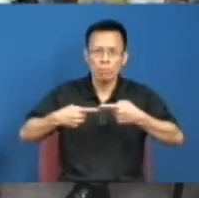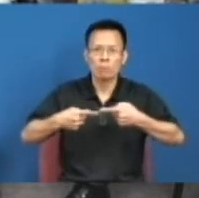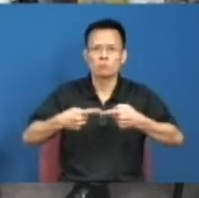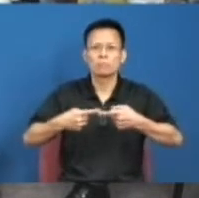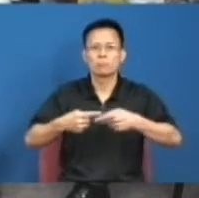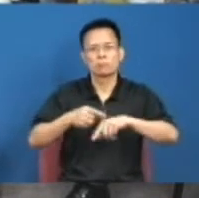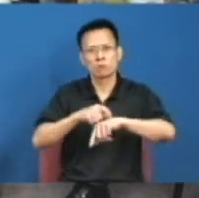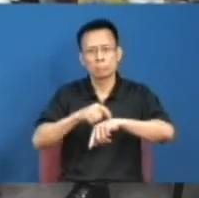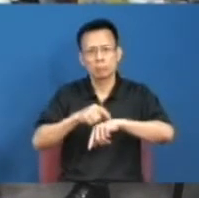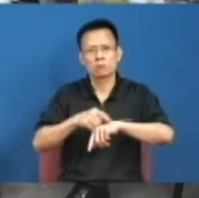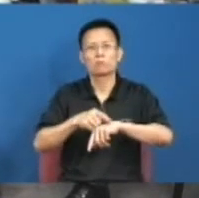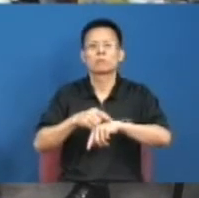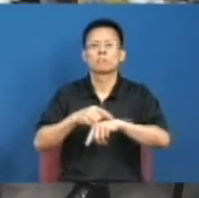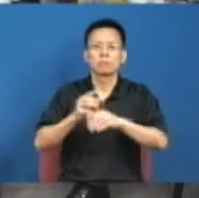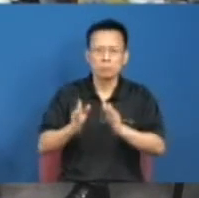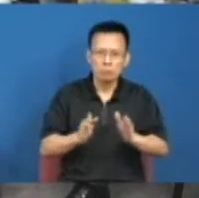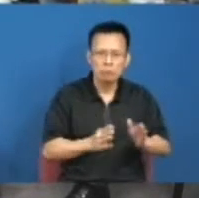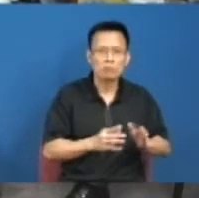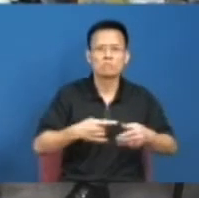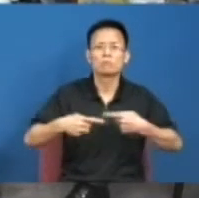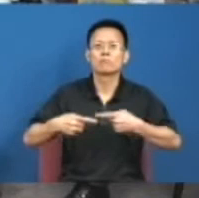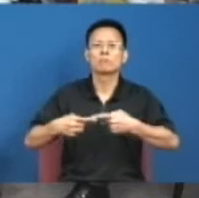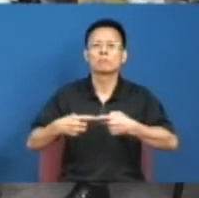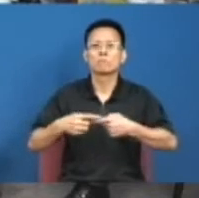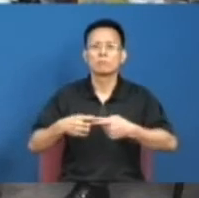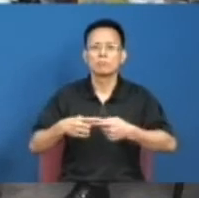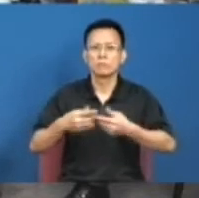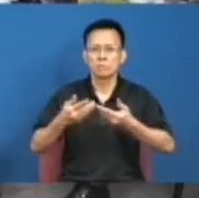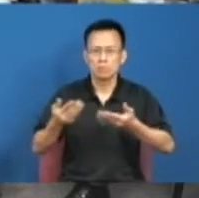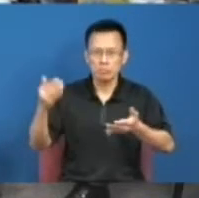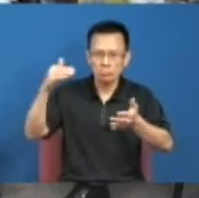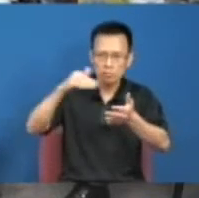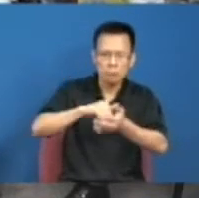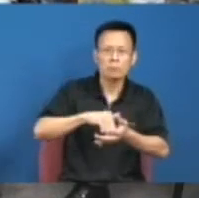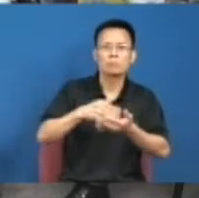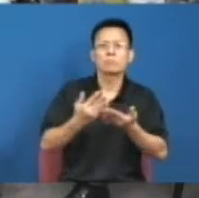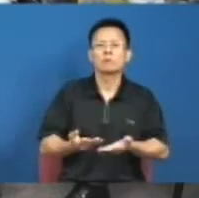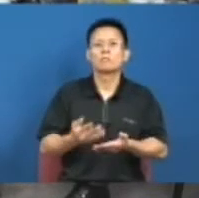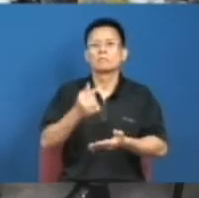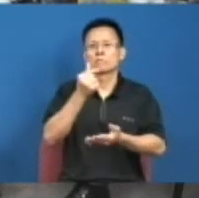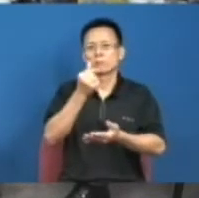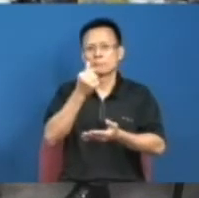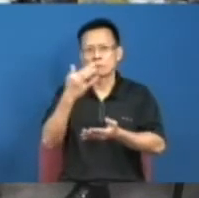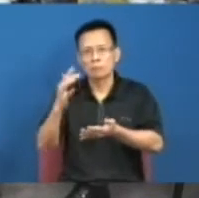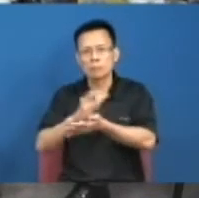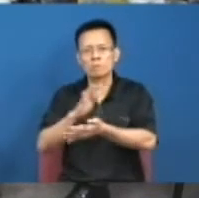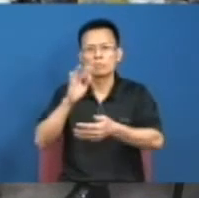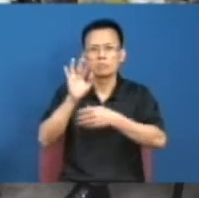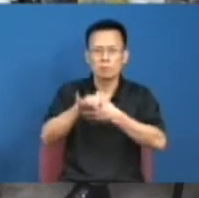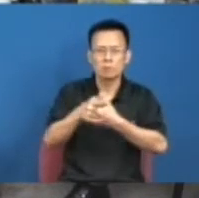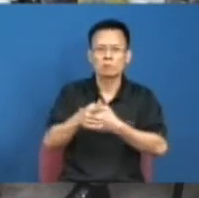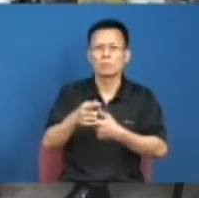序啊，咁變咗咧就出現到而家十零年後咧一啲問題。全部慢慢湧現出嚟啦，無論